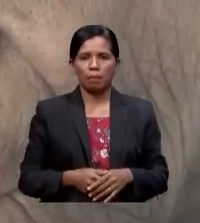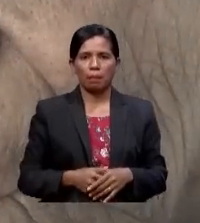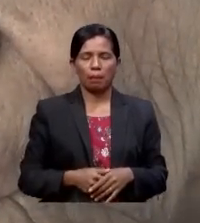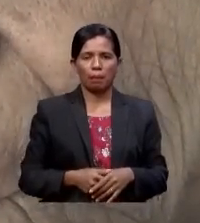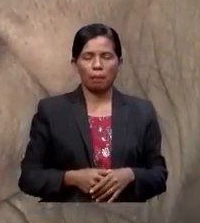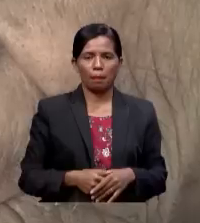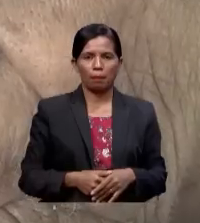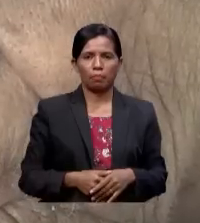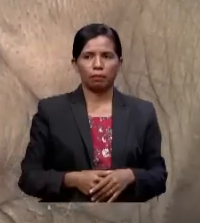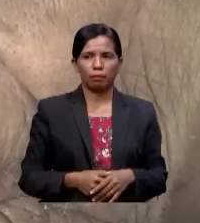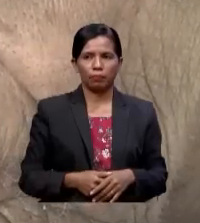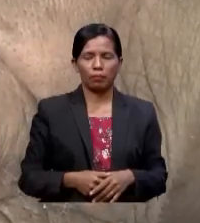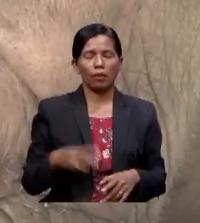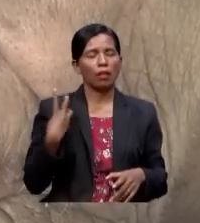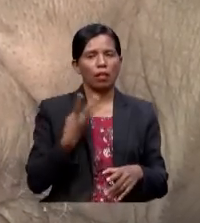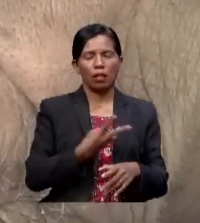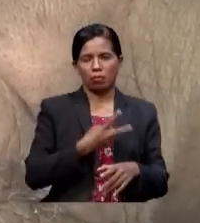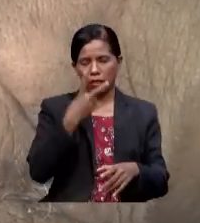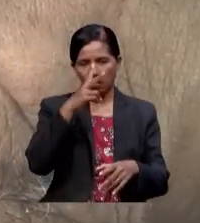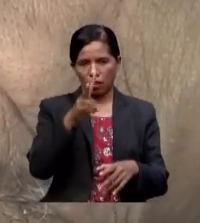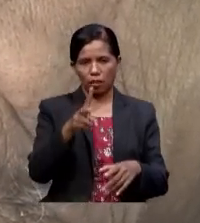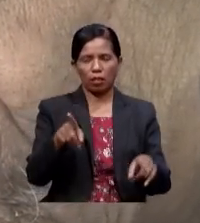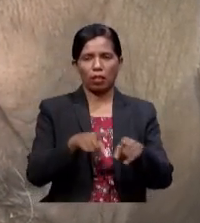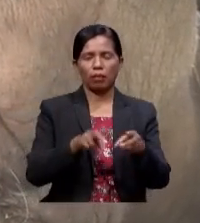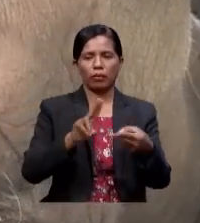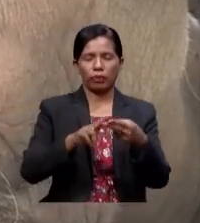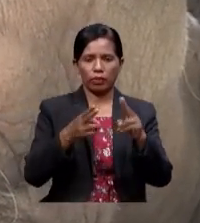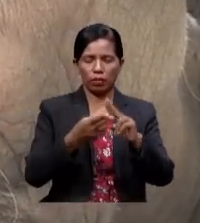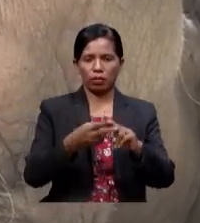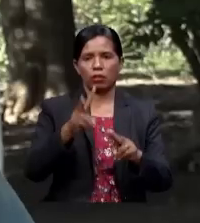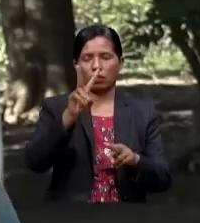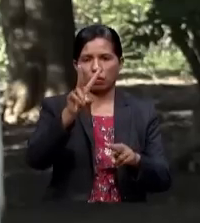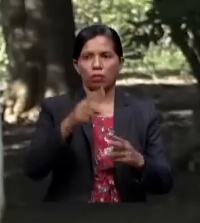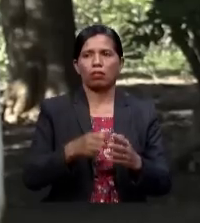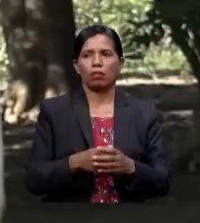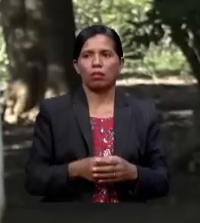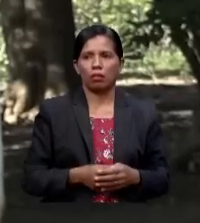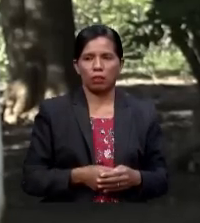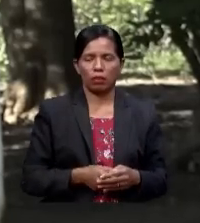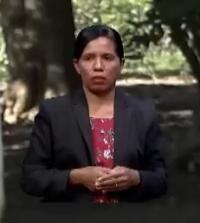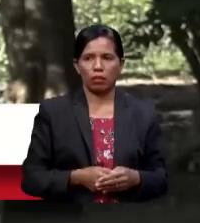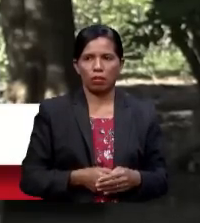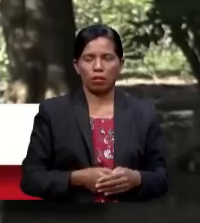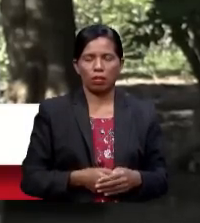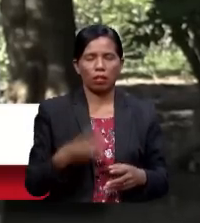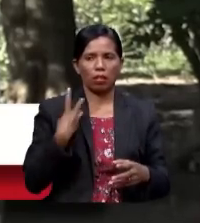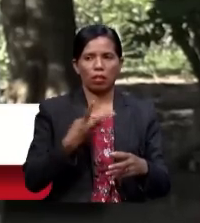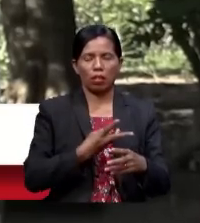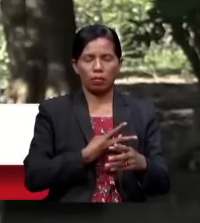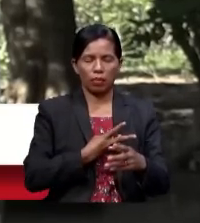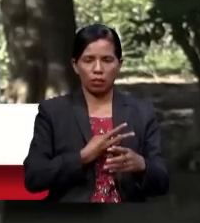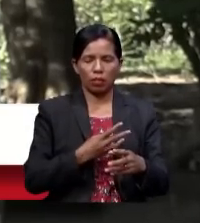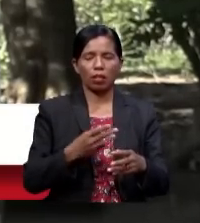Ne ami ne ame hare ne tamsa ami vizinho rua ne ami sahawi leten e krait